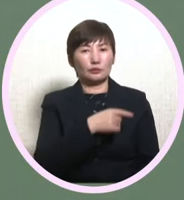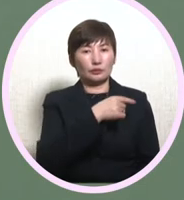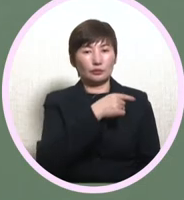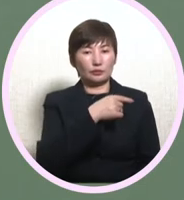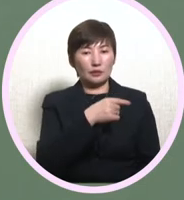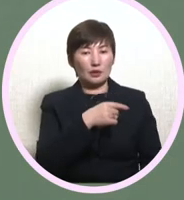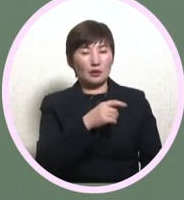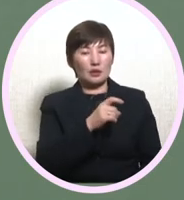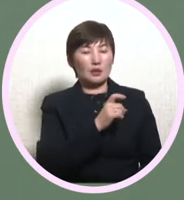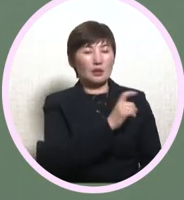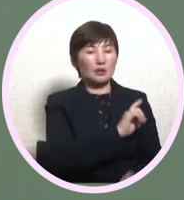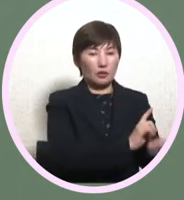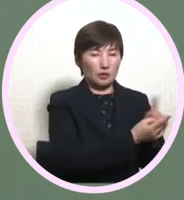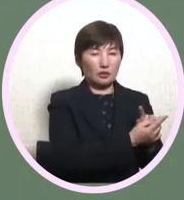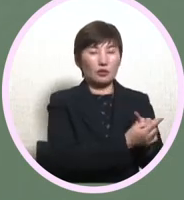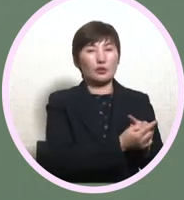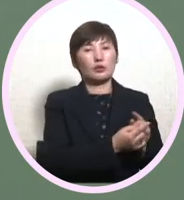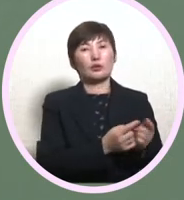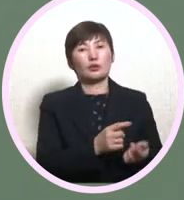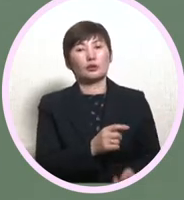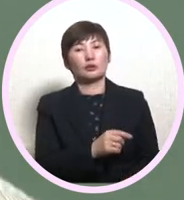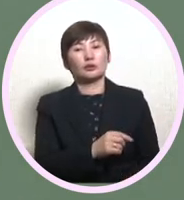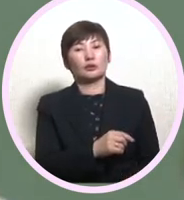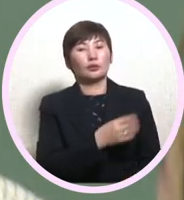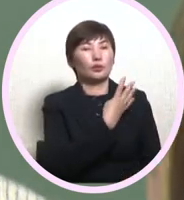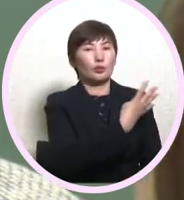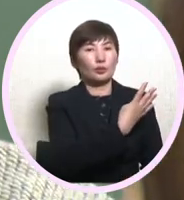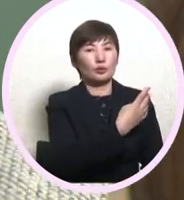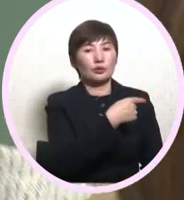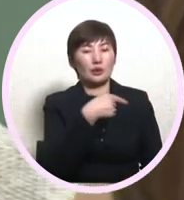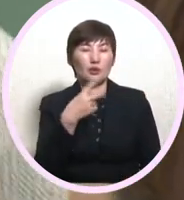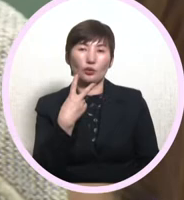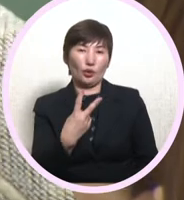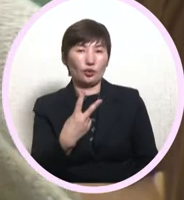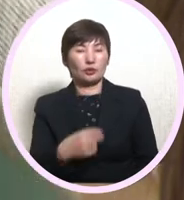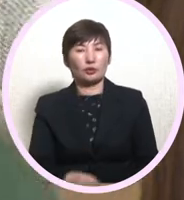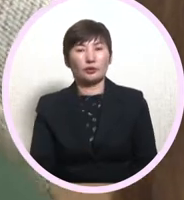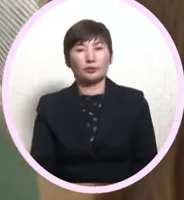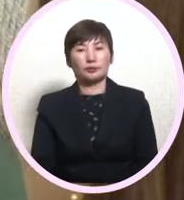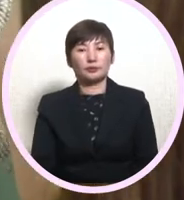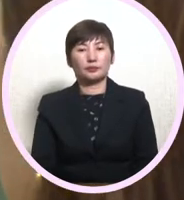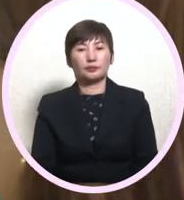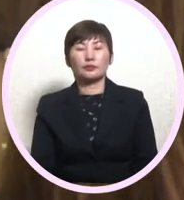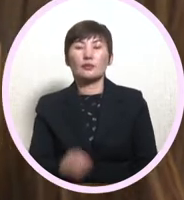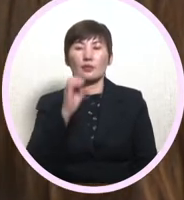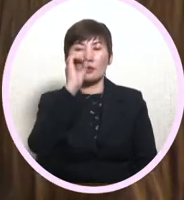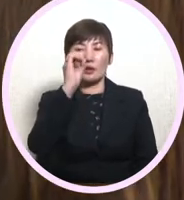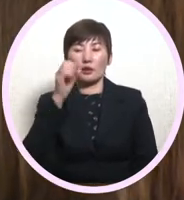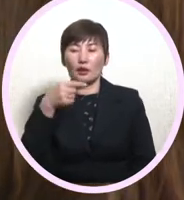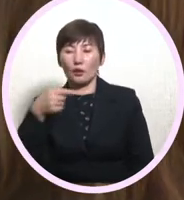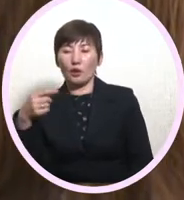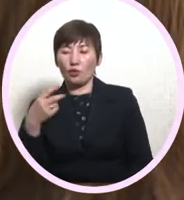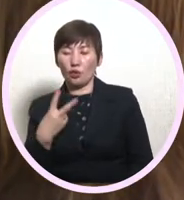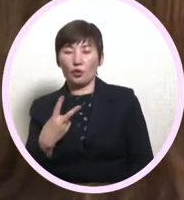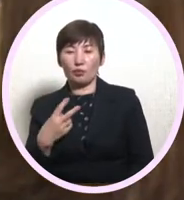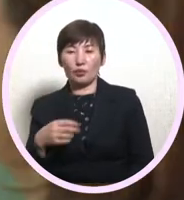За x-ийн өөрчлөлт 2-оос 4 болсон. За 4-өөс 2 гэсэн. За ингээд тгийг хуваах нь 2